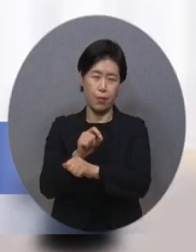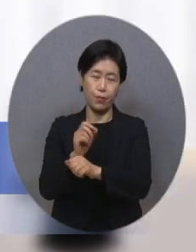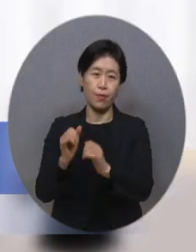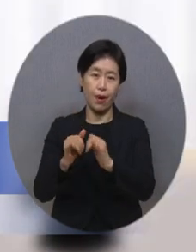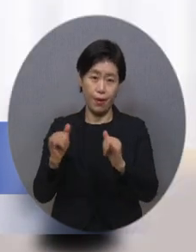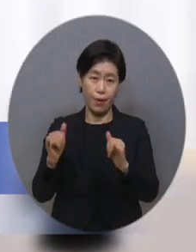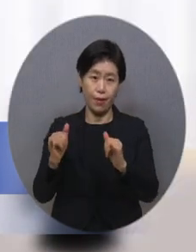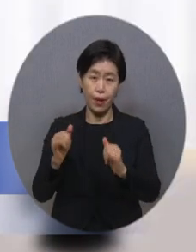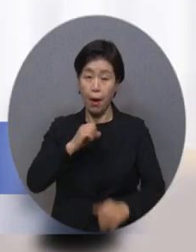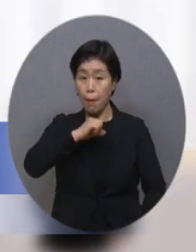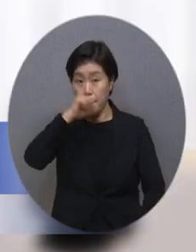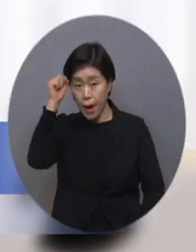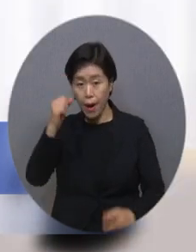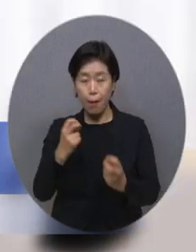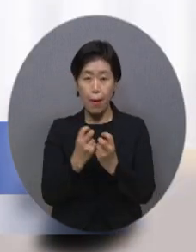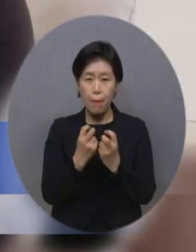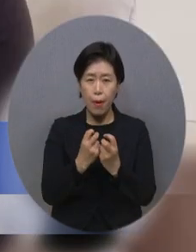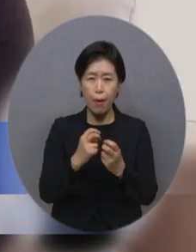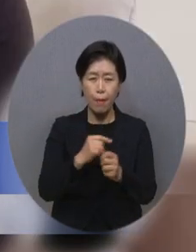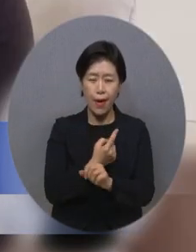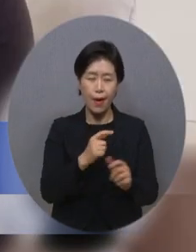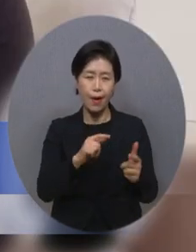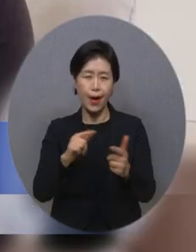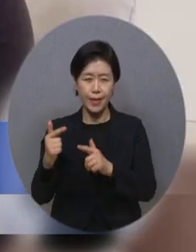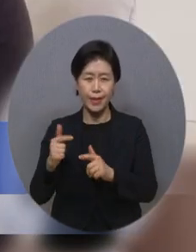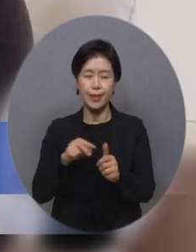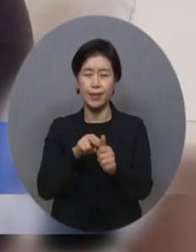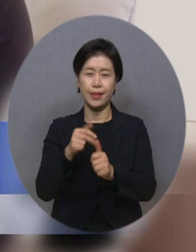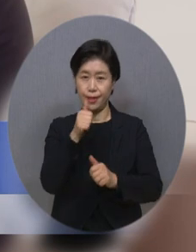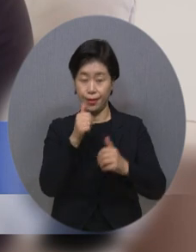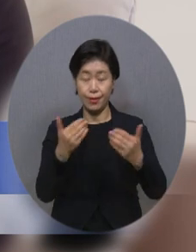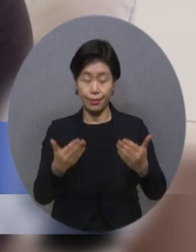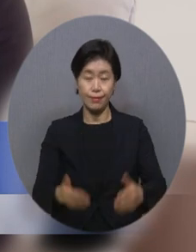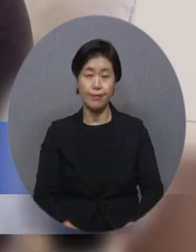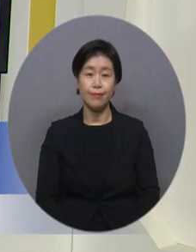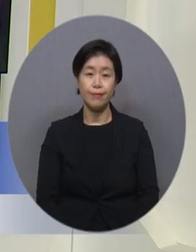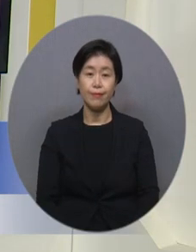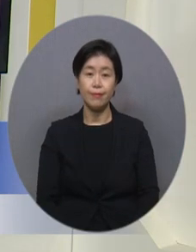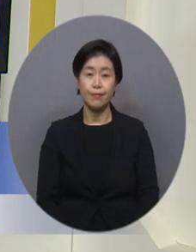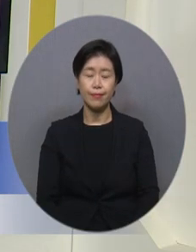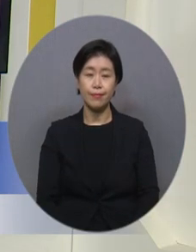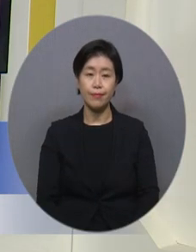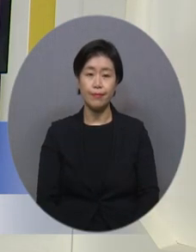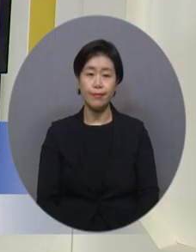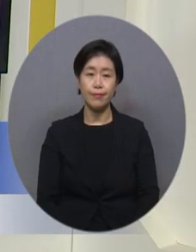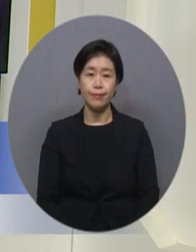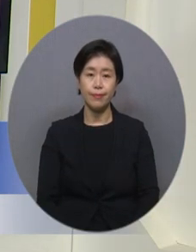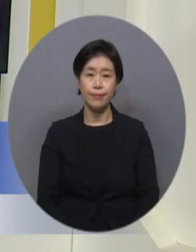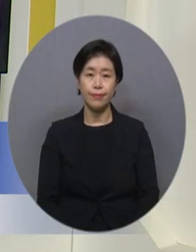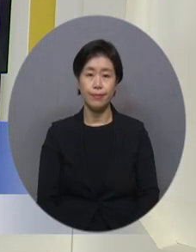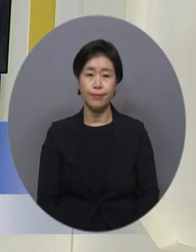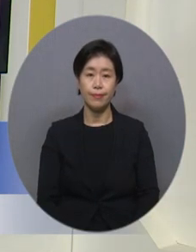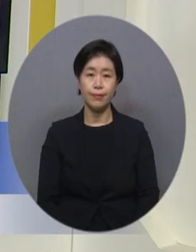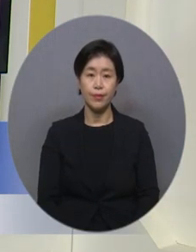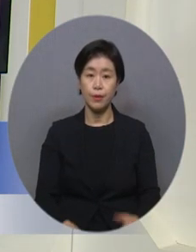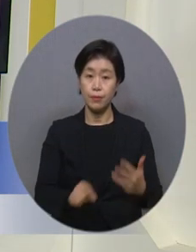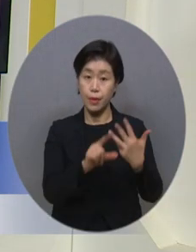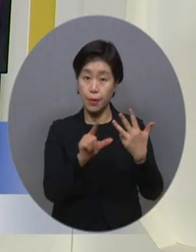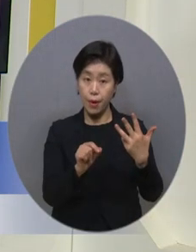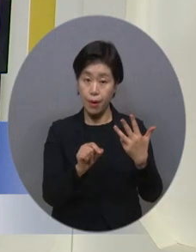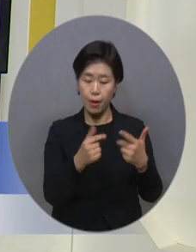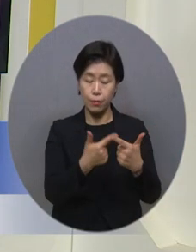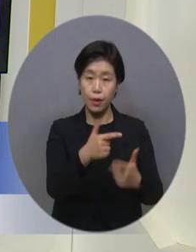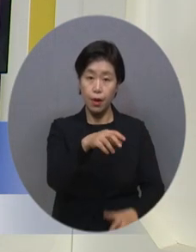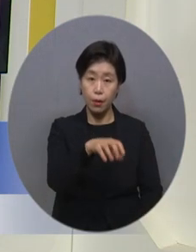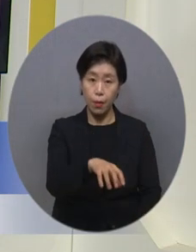공무원 합격을 위한 다양한 정보를 소개하기도 합니다 다음 뉴스입니다 오는 8월